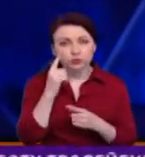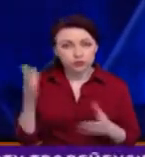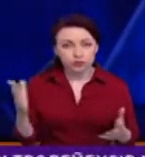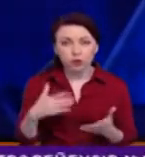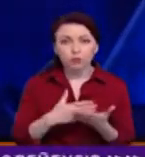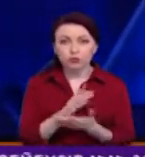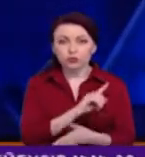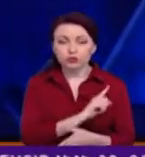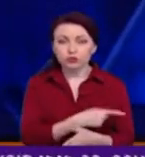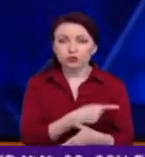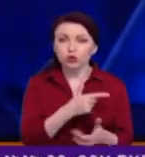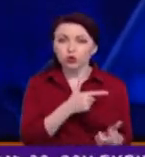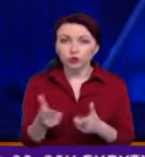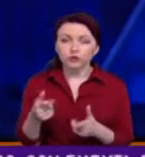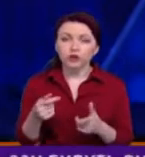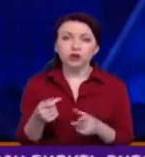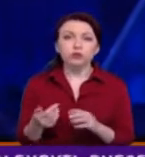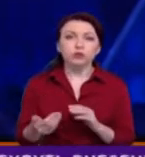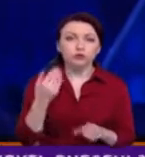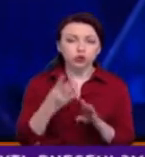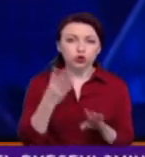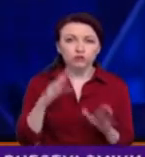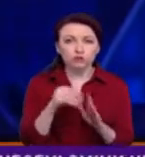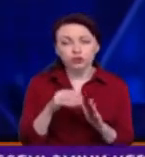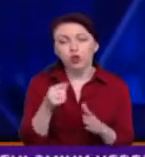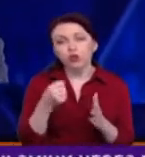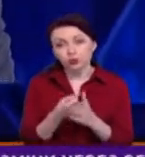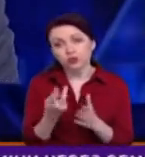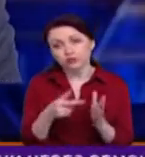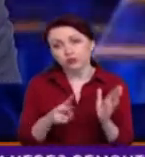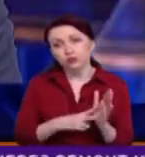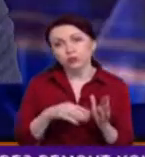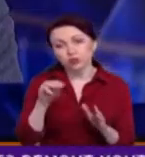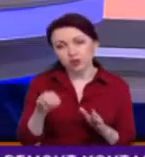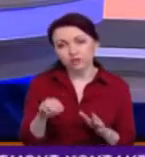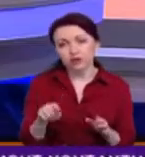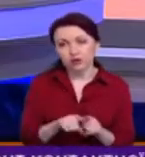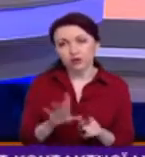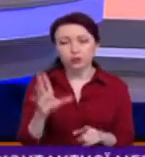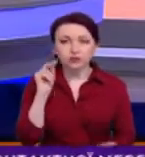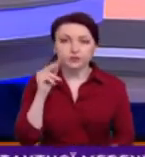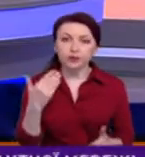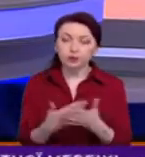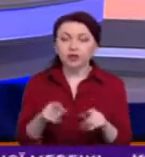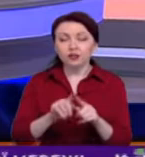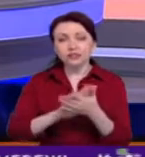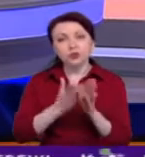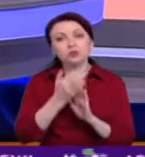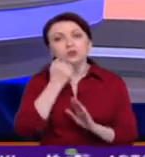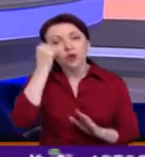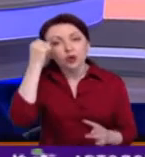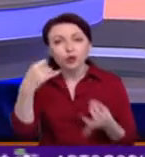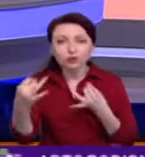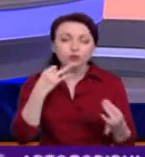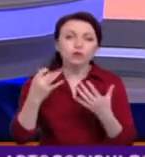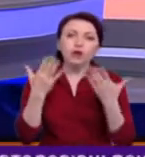політичних сил готові до позачергових виборів, секунд. То дата буде до 27 травня. Отака от ситуація і таке бачення. Я дякую за розмову,